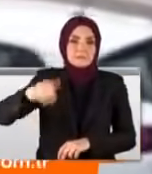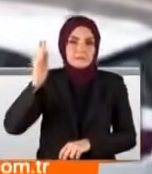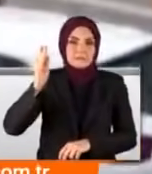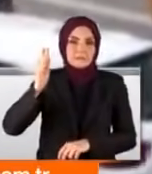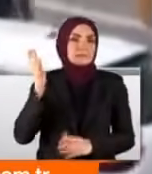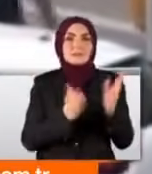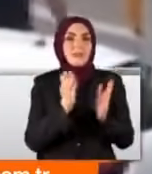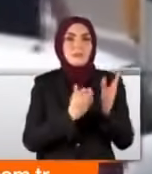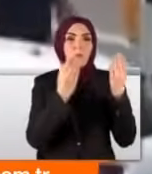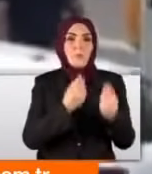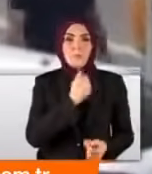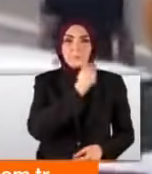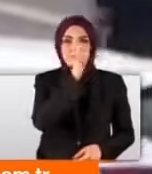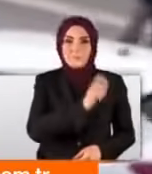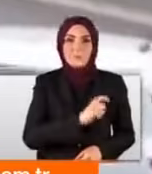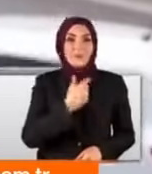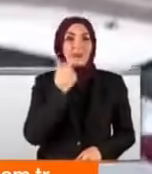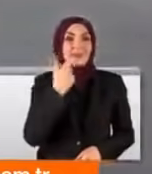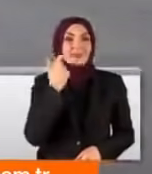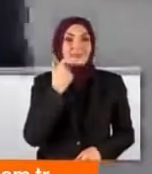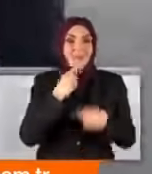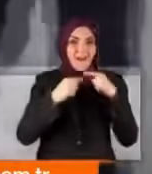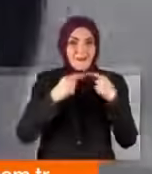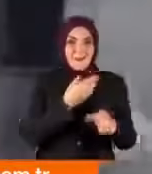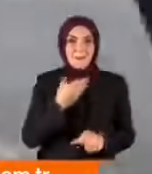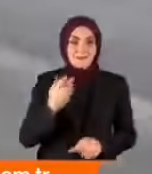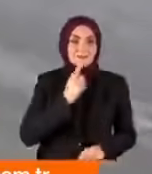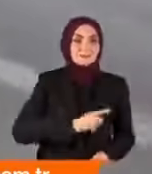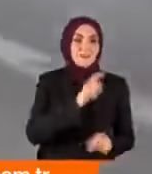ise eski kayınbiraderlerinden şikayetçi oldu.